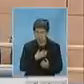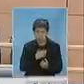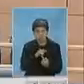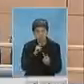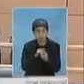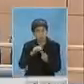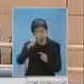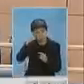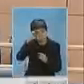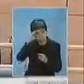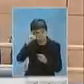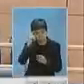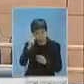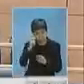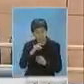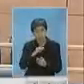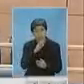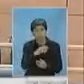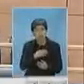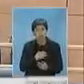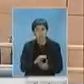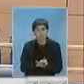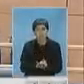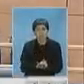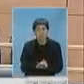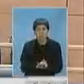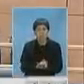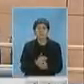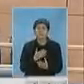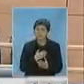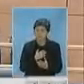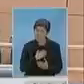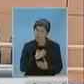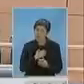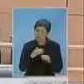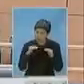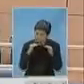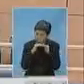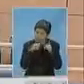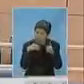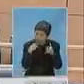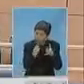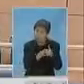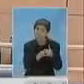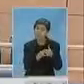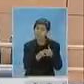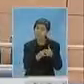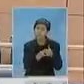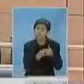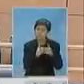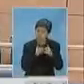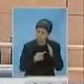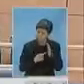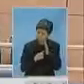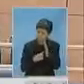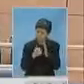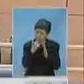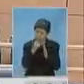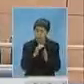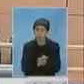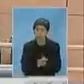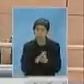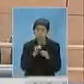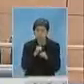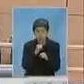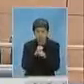พันตำรวจโททักษิณตลอดเวลาก็คือคืนความยุติธรรมให้ท่านได้มีโอกาสพิสูจน์ตัวเองตาม